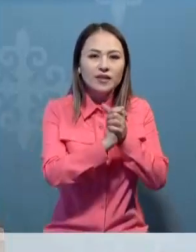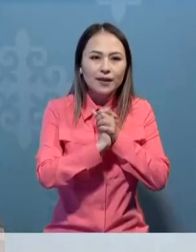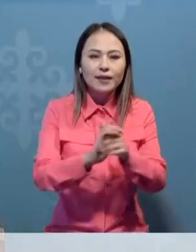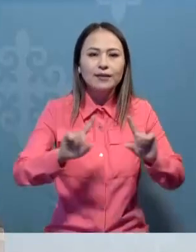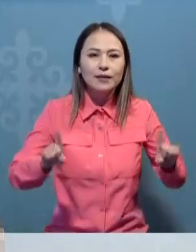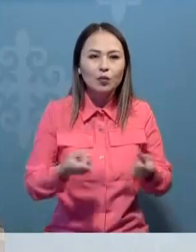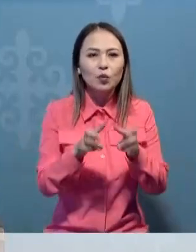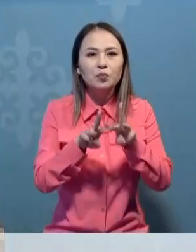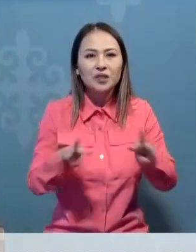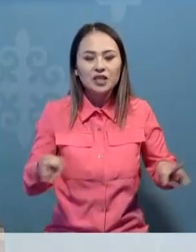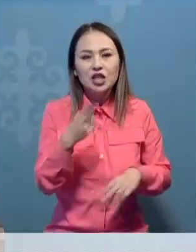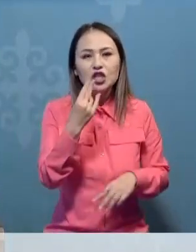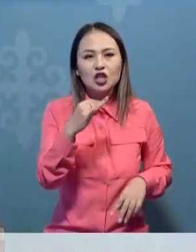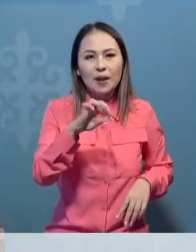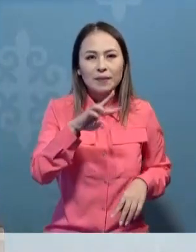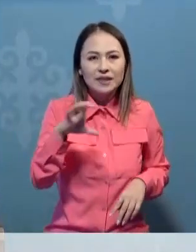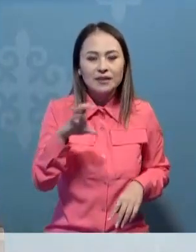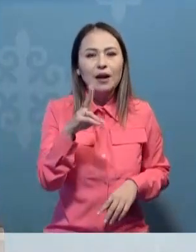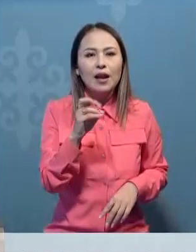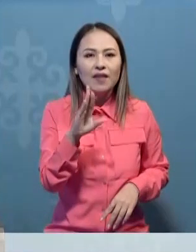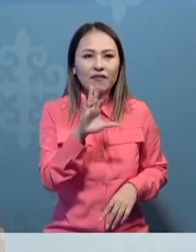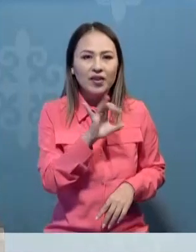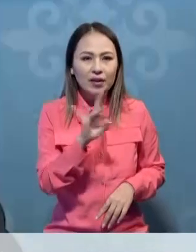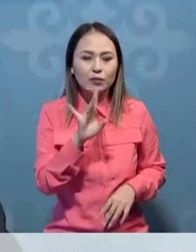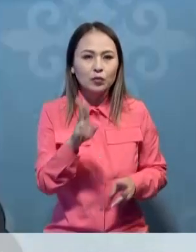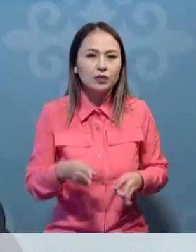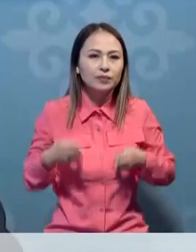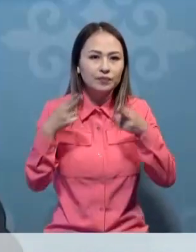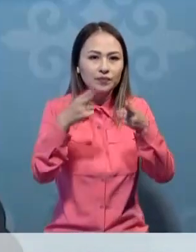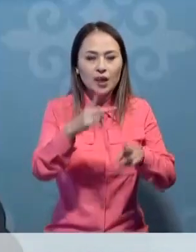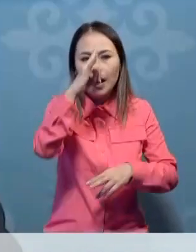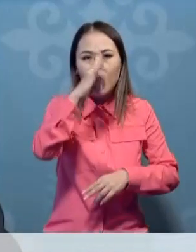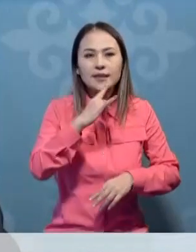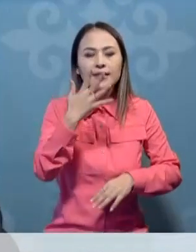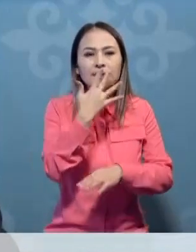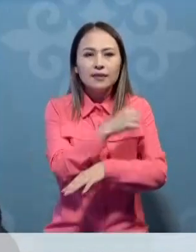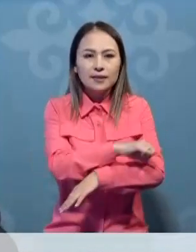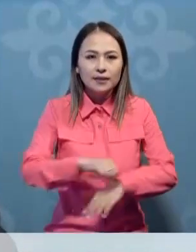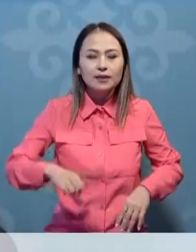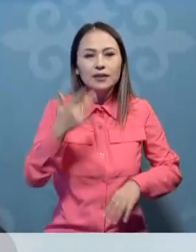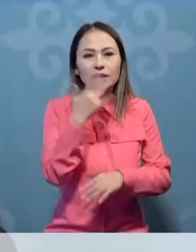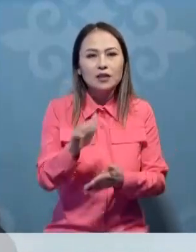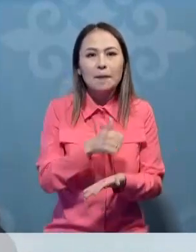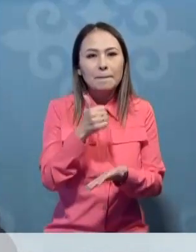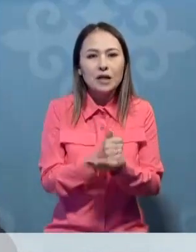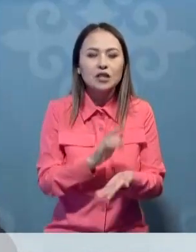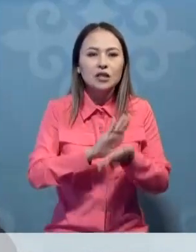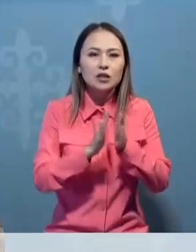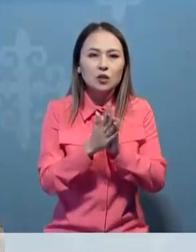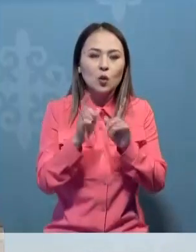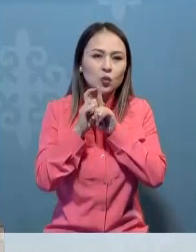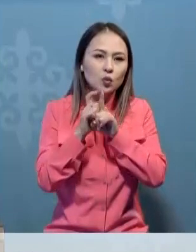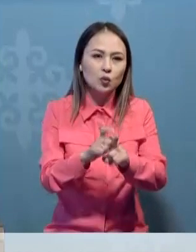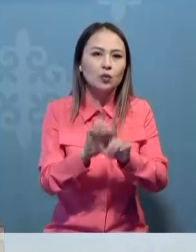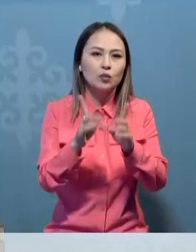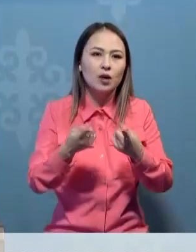даму министрі Джеймс Клеверлидің Қазақстанға сапары өтеді. Қазақстан сыртқы саяси ведомствосының басшылығымен келіссөздері